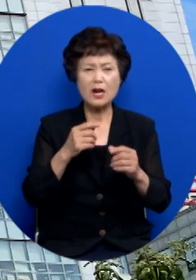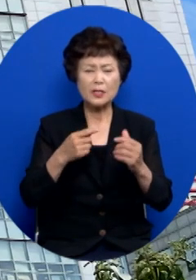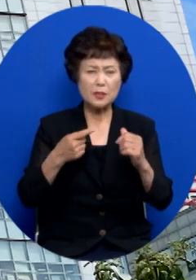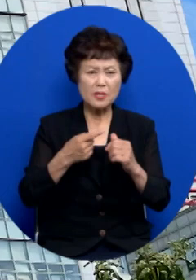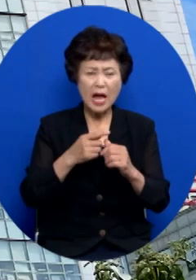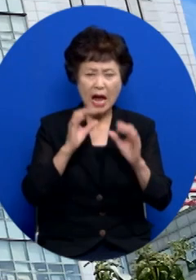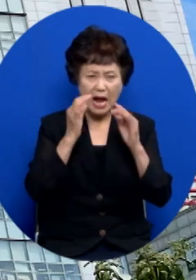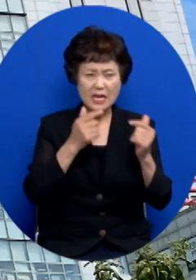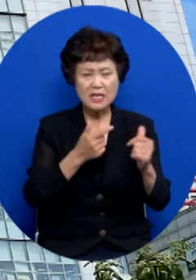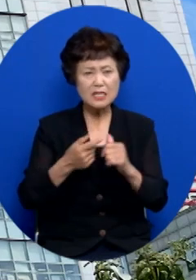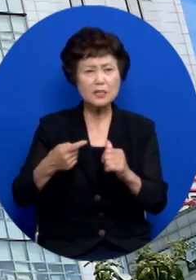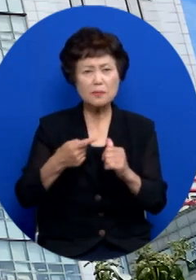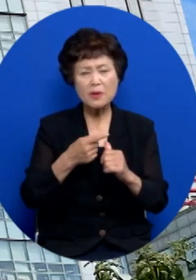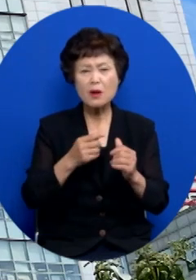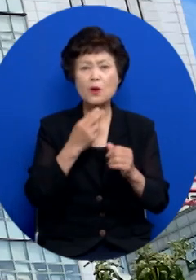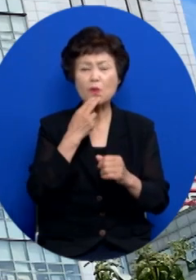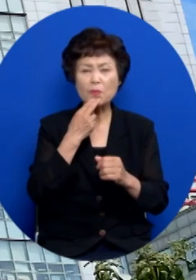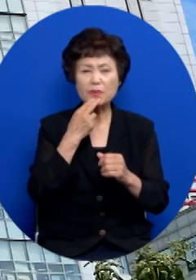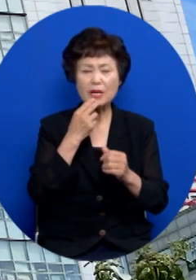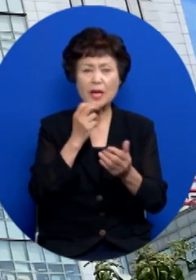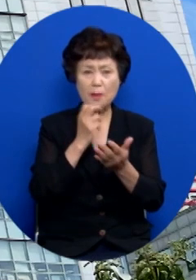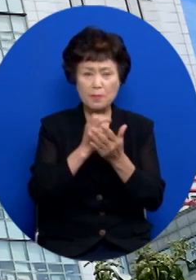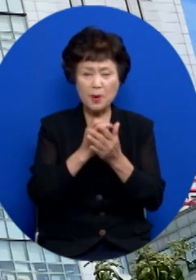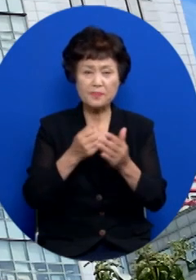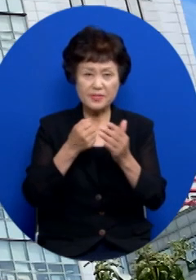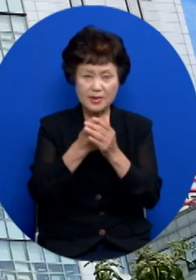입법을 서둘러달라고 강조했습니다.